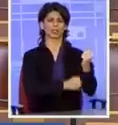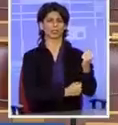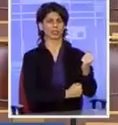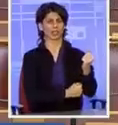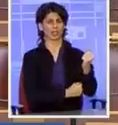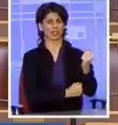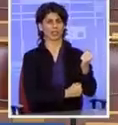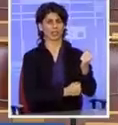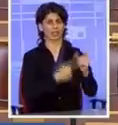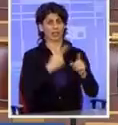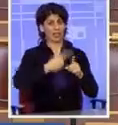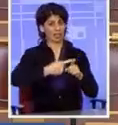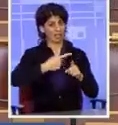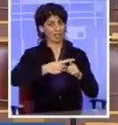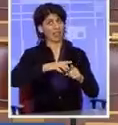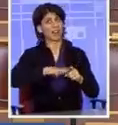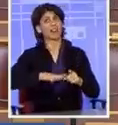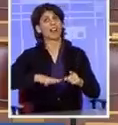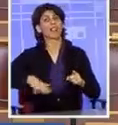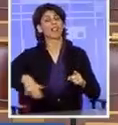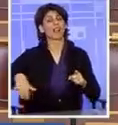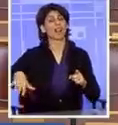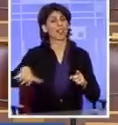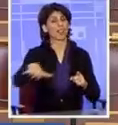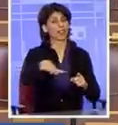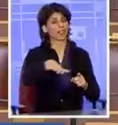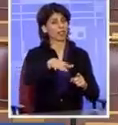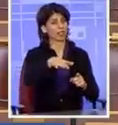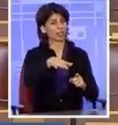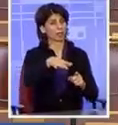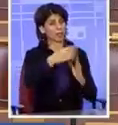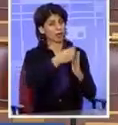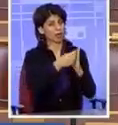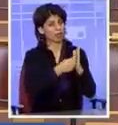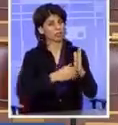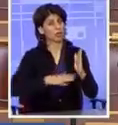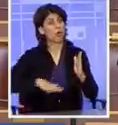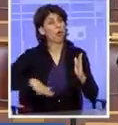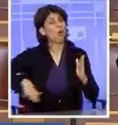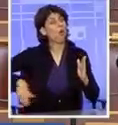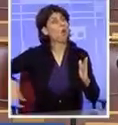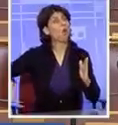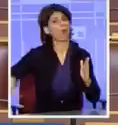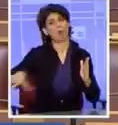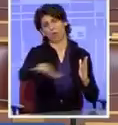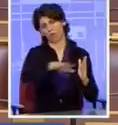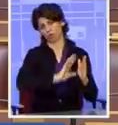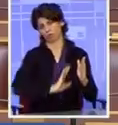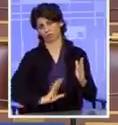στιγμή λεπτά, θα μας κρίνει όλους, κύριε Παπαδήμο, οι κύριοι της